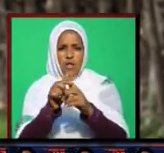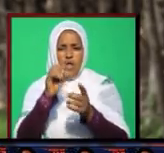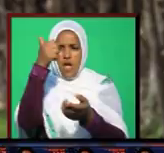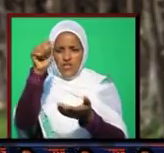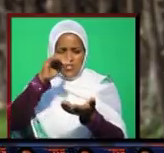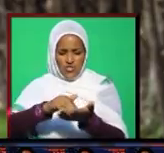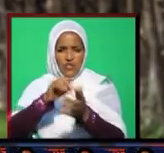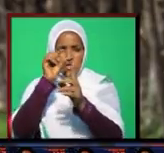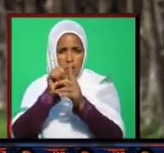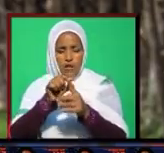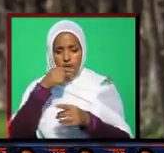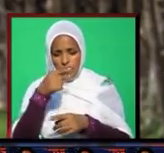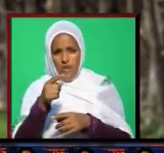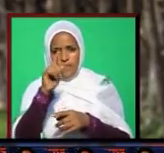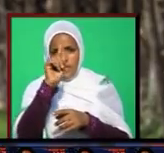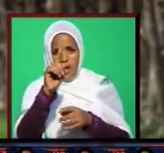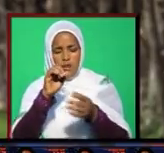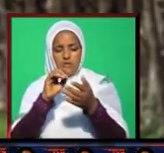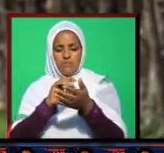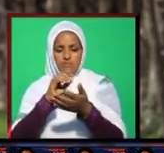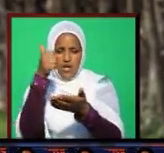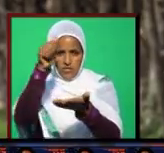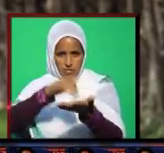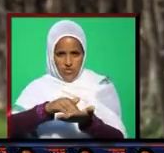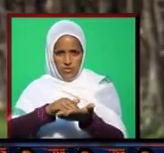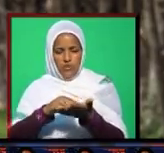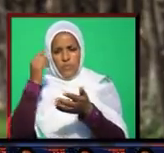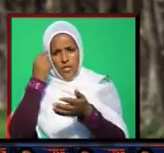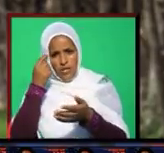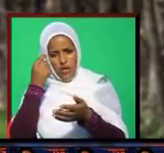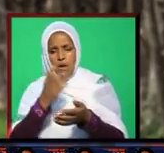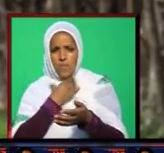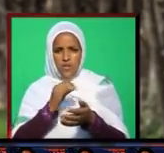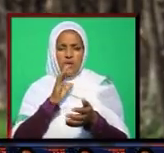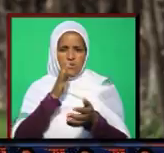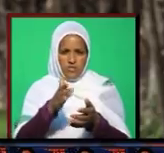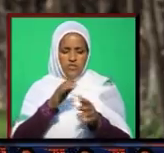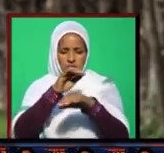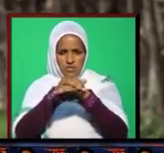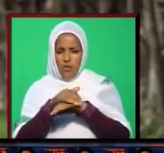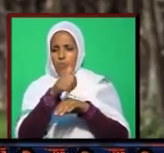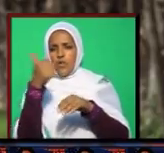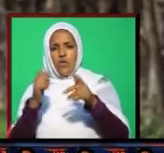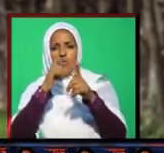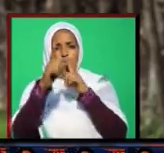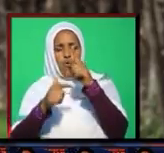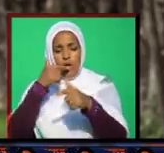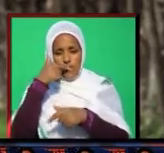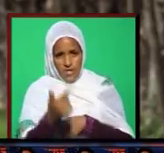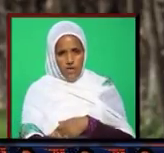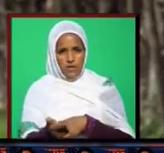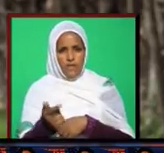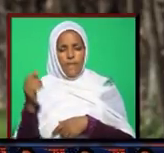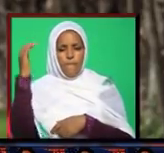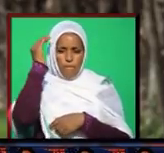በማኅበረ እልፍ ቃላት ማለት 10,000 ቃላት ከመናገር አንድ እልፍ 10,000 ነው። በትግርኛ ወይም በአማርኛ ወይም በግዕዝ ወይም በእንግሊዝኛ በሌላ